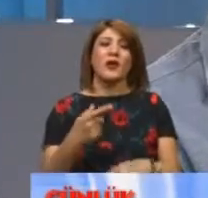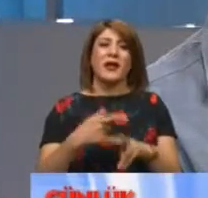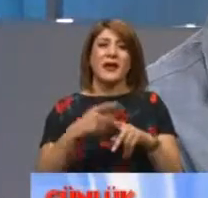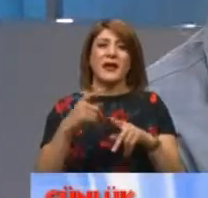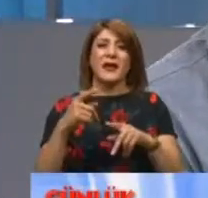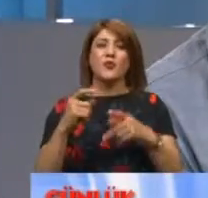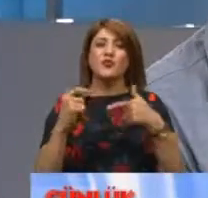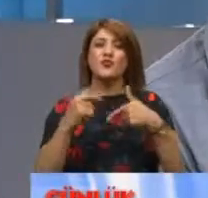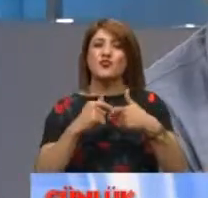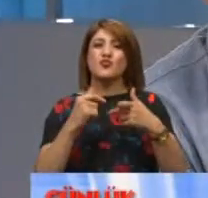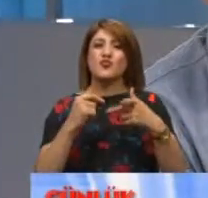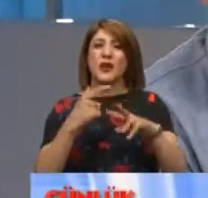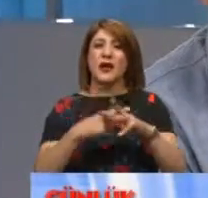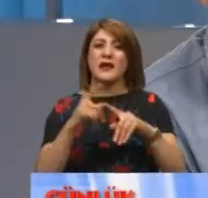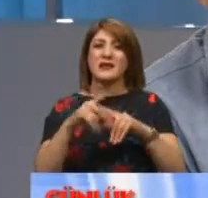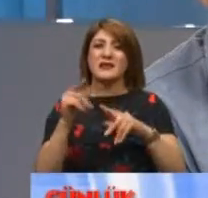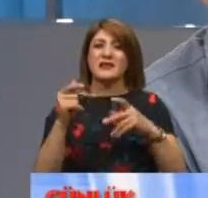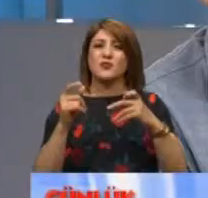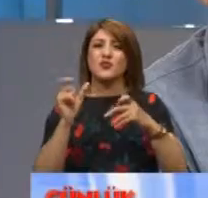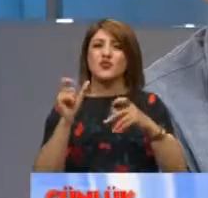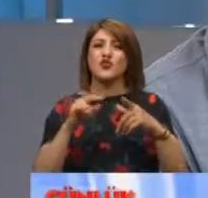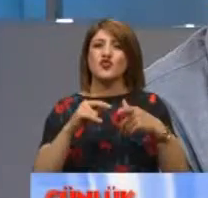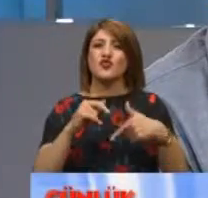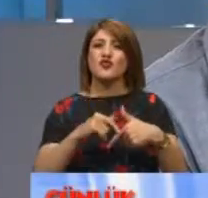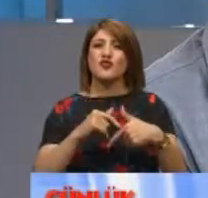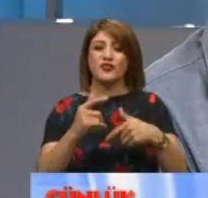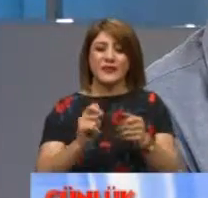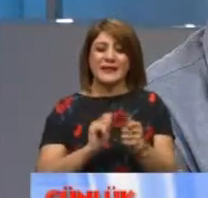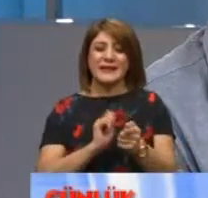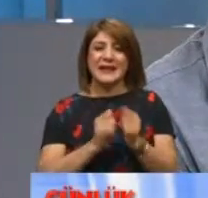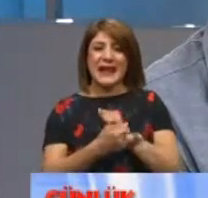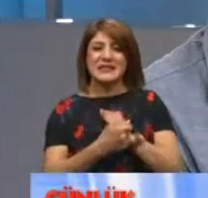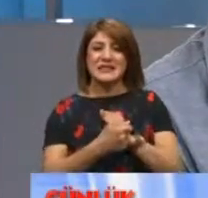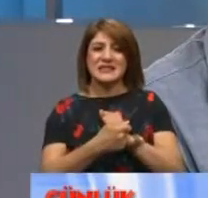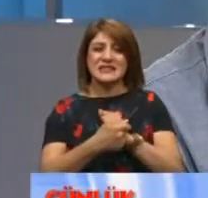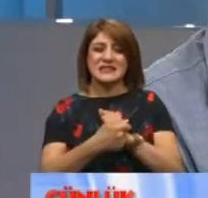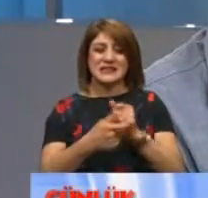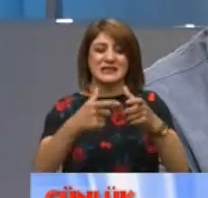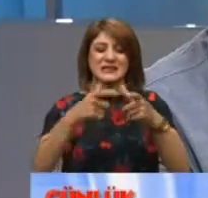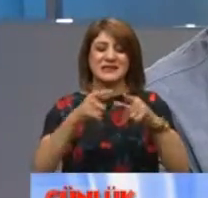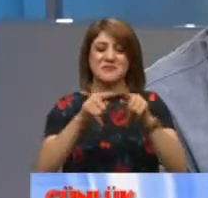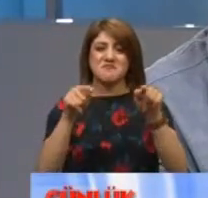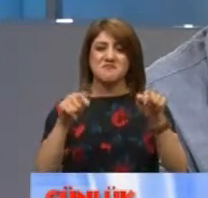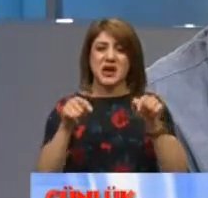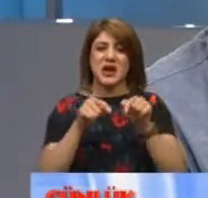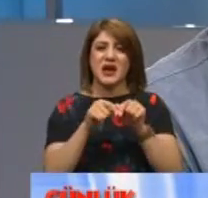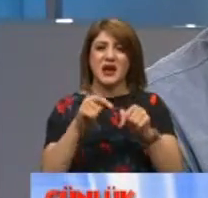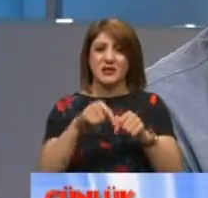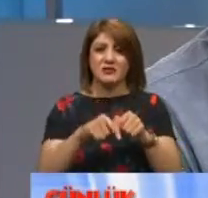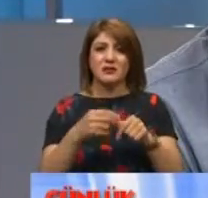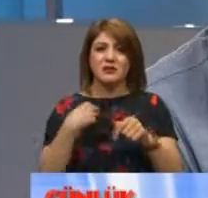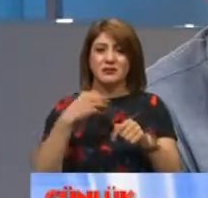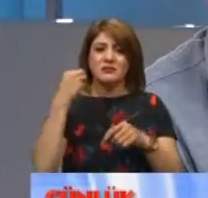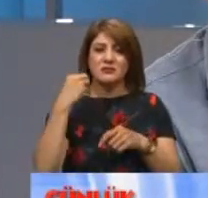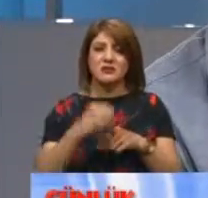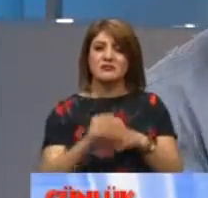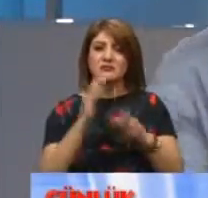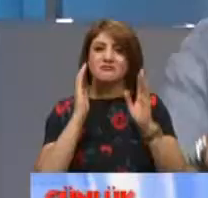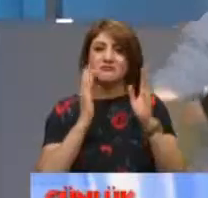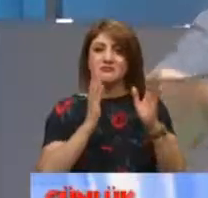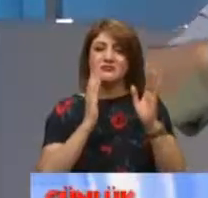puf. Neydi? Çocukken eti puf. Tamam. Onda mesela paketi ters paketlenmiş bir tane. Efsanedir o internette. Hala satışta yanlış